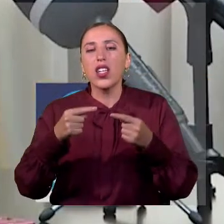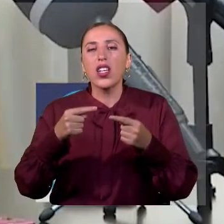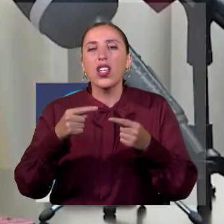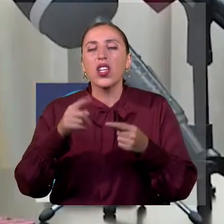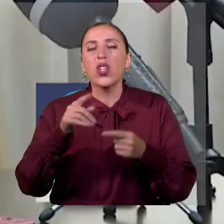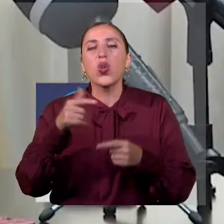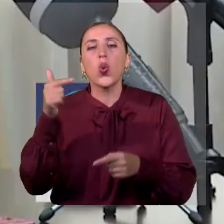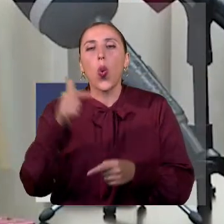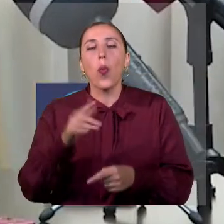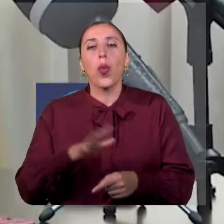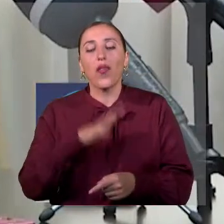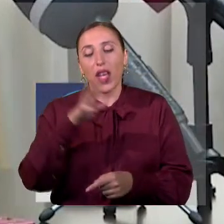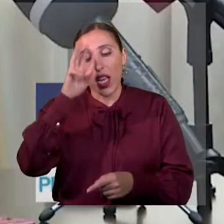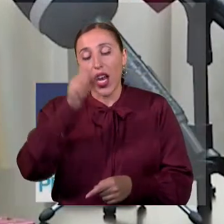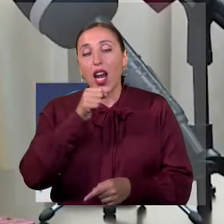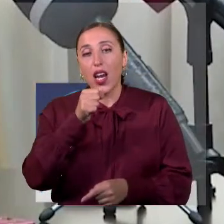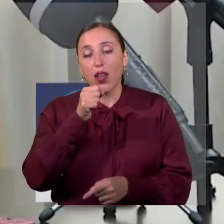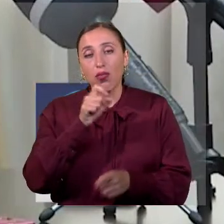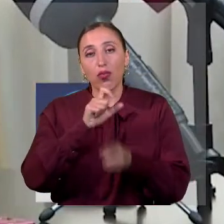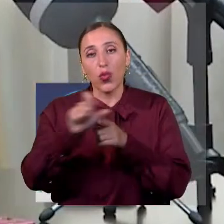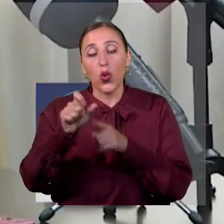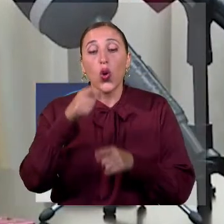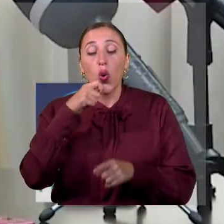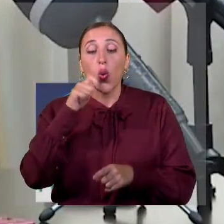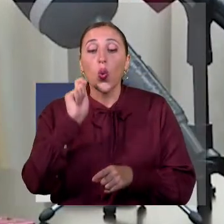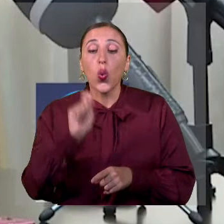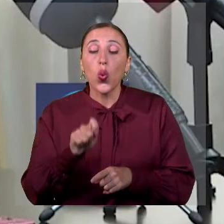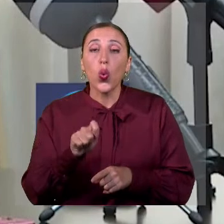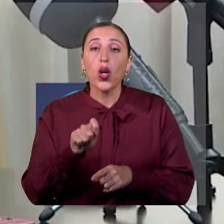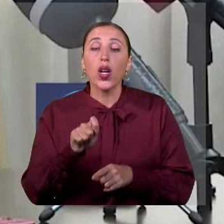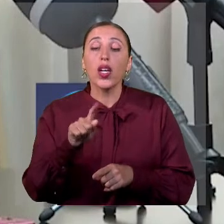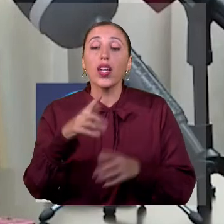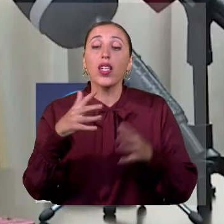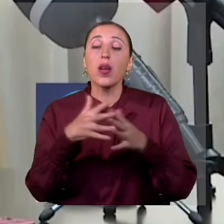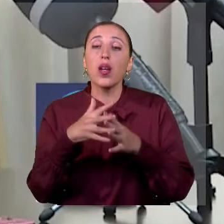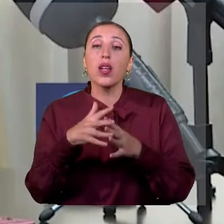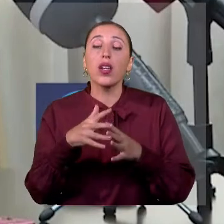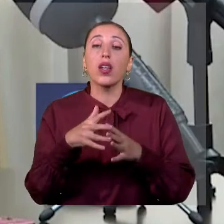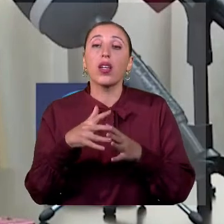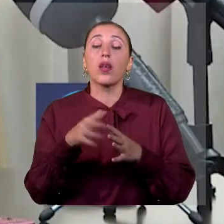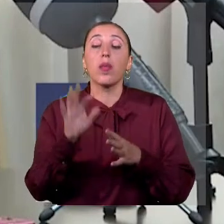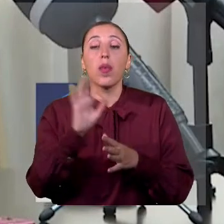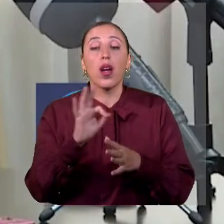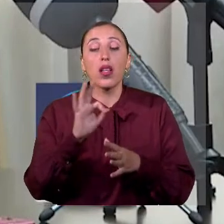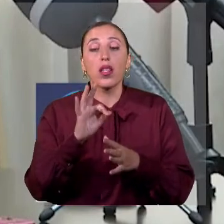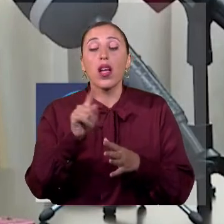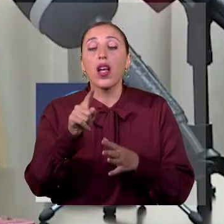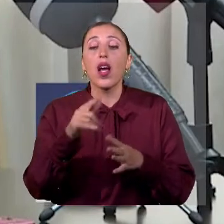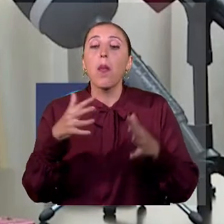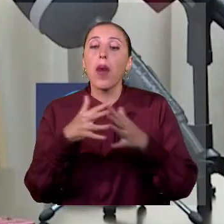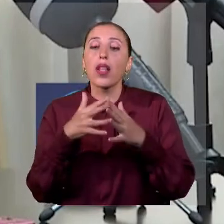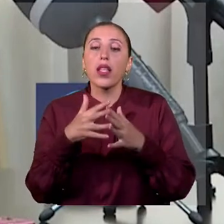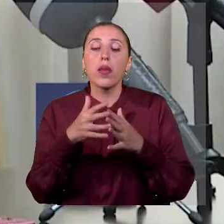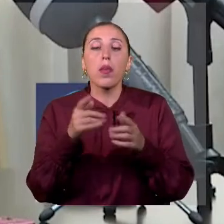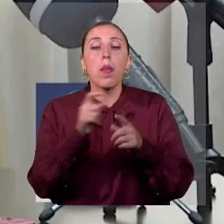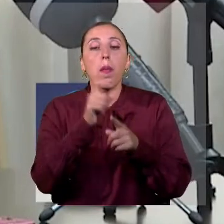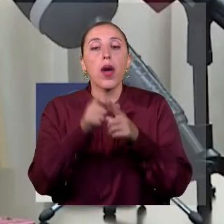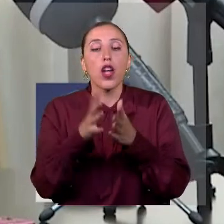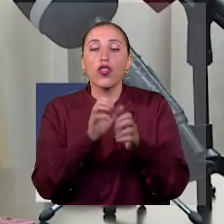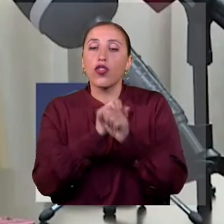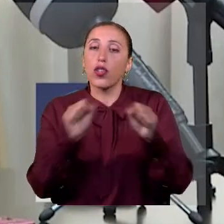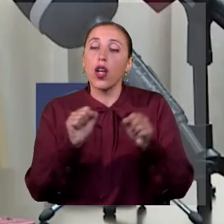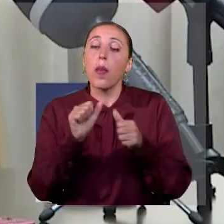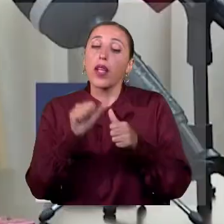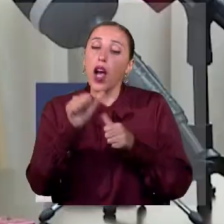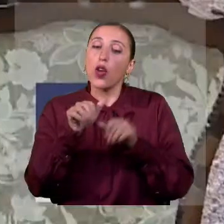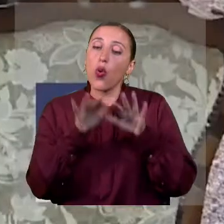լրագրողներին հորդորեց Ուկրաինայում ծավալվող իրադարձությունները անվանել ոչ թե պատերազմ, այլ հատուկ ռազմական գործողություն։ Այս նույն